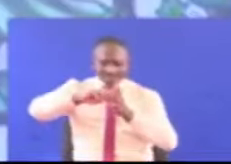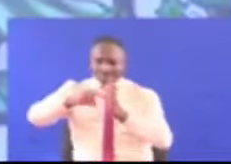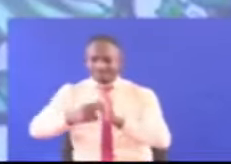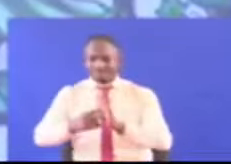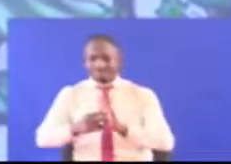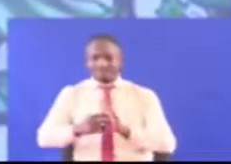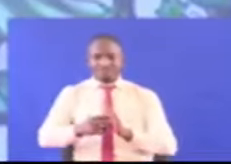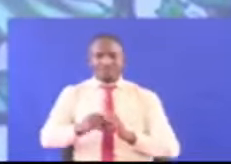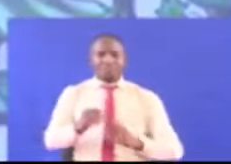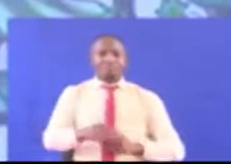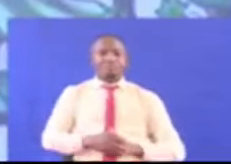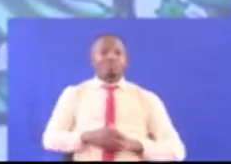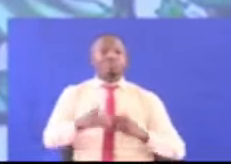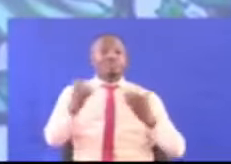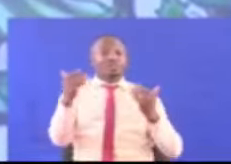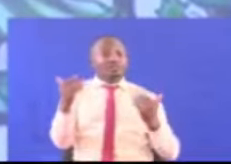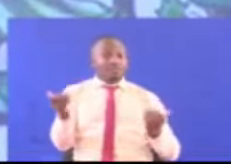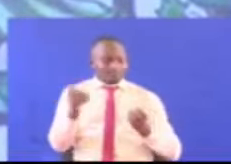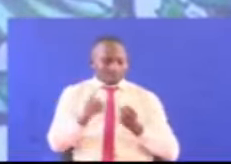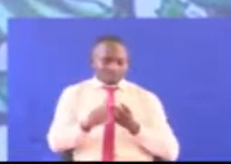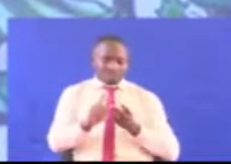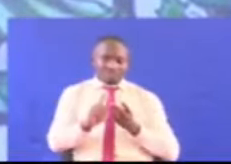na ushauri. Kwa hivyo